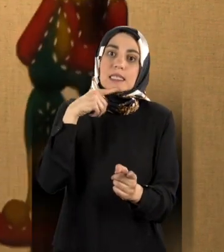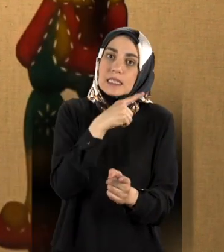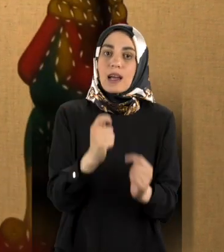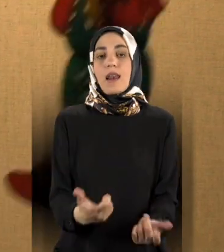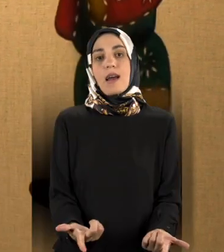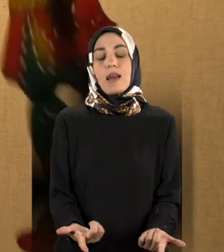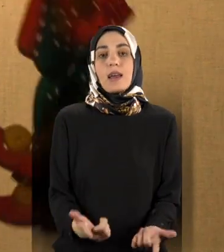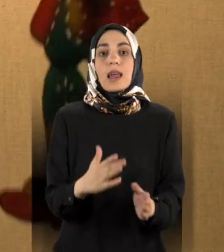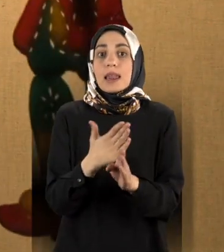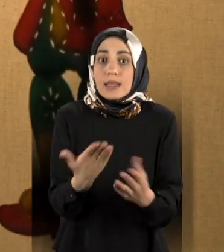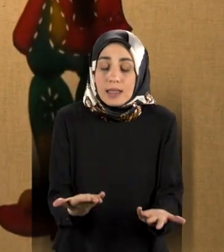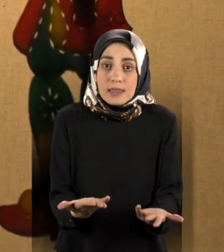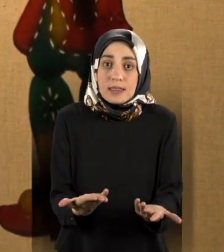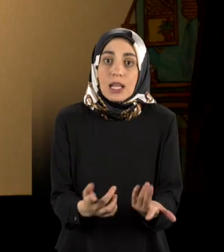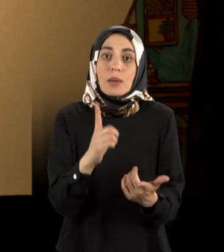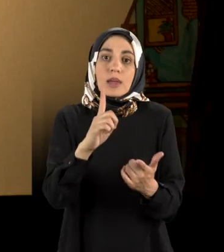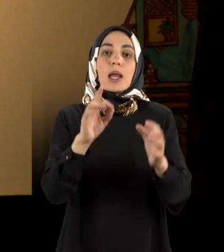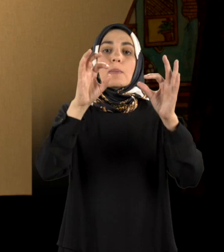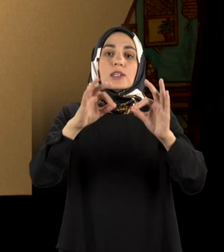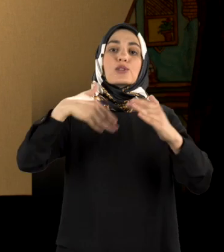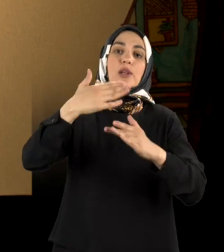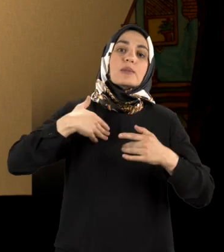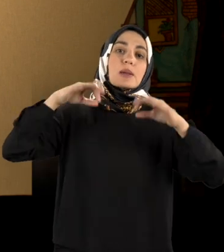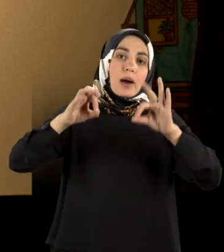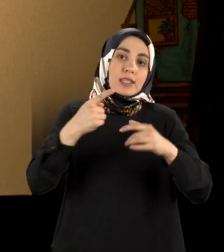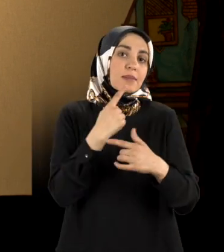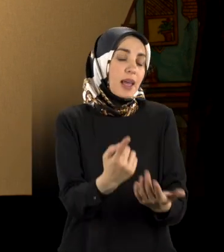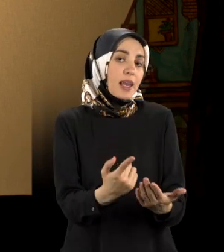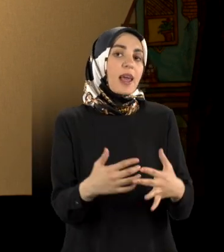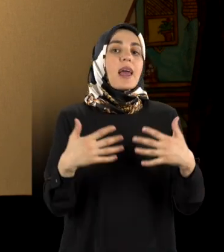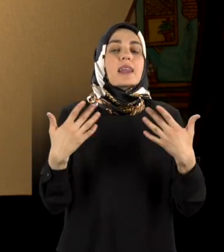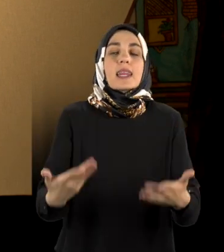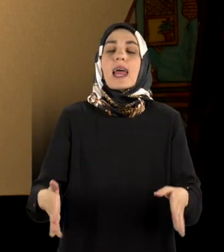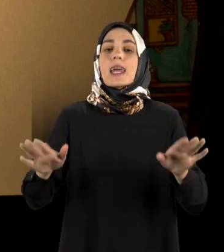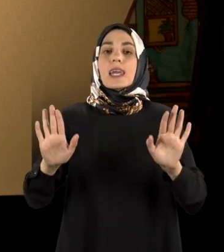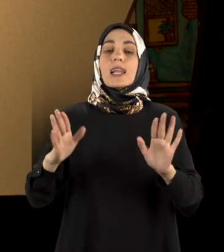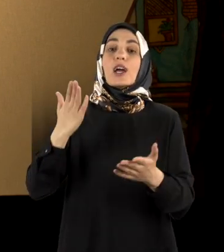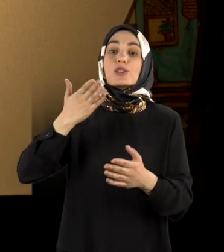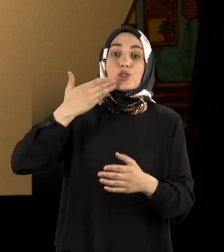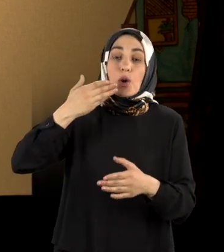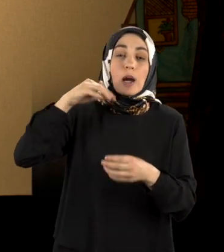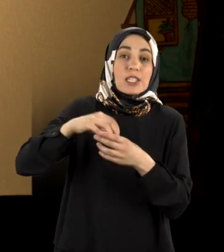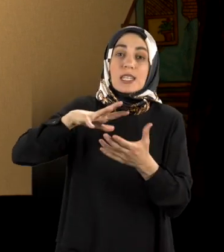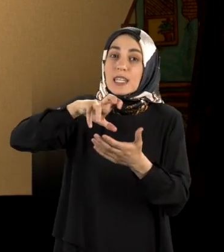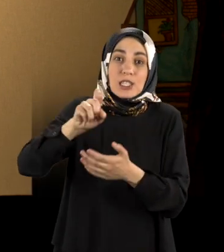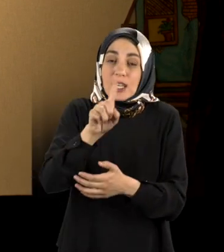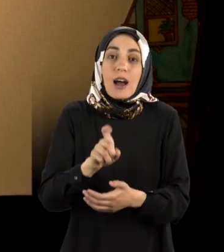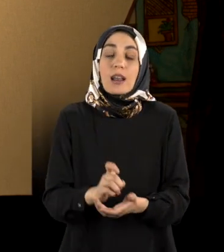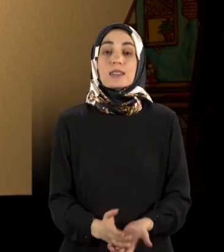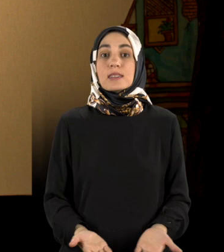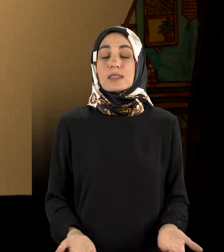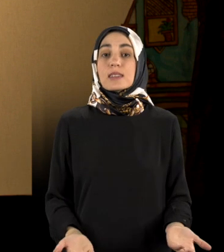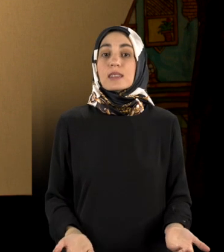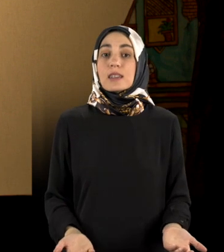misafirler dişlerinizin canım Neden ya Birisi başlasın da sonra biz de başlayalım diyerekten Efendim diyeyim çorbanın içine